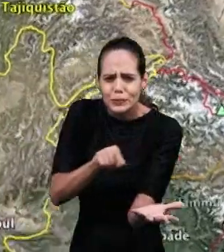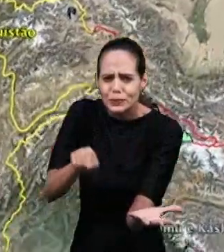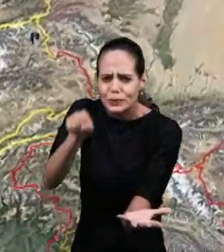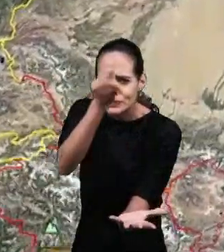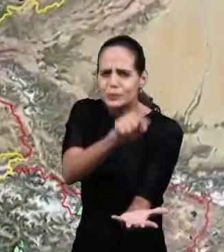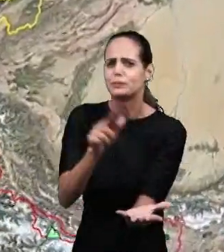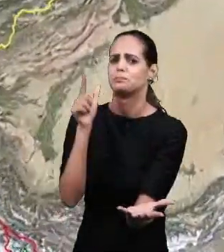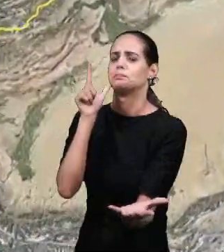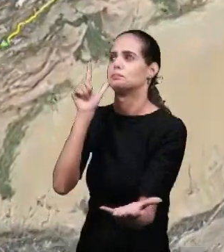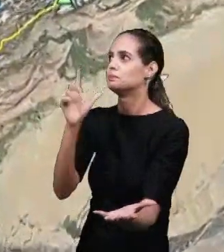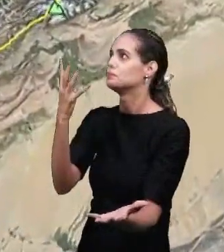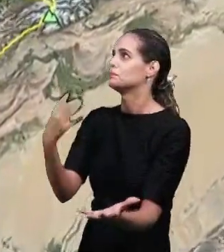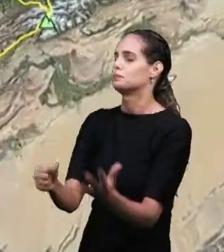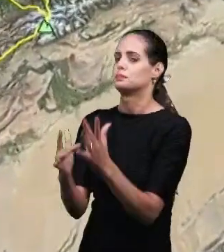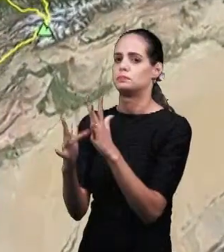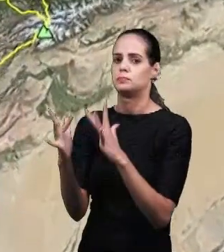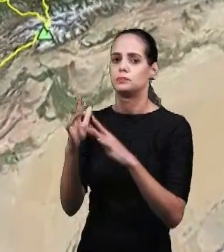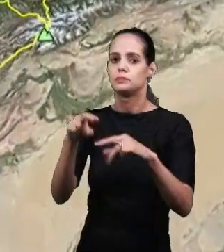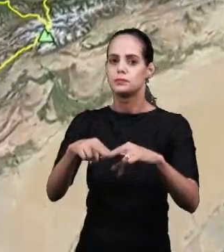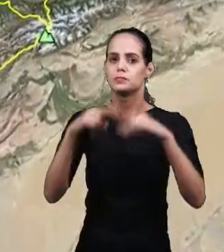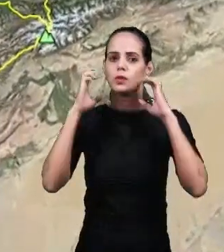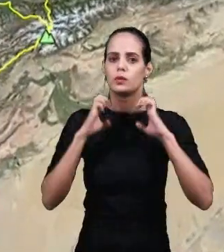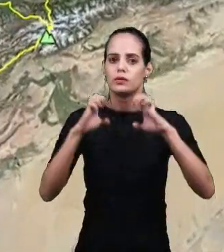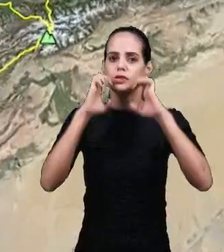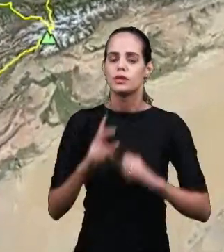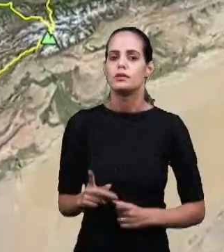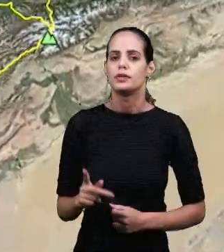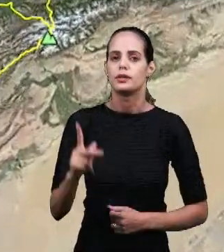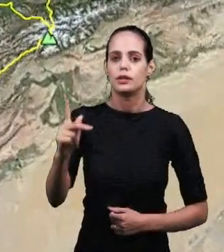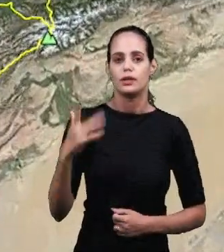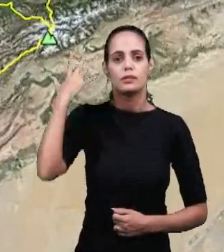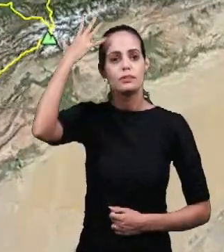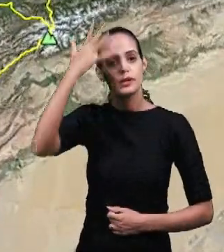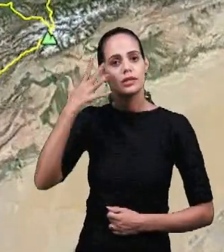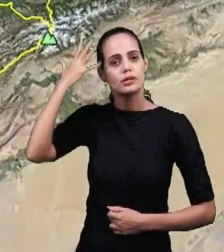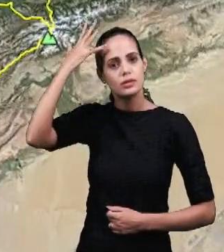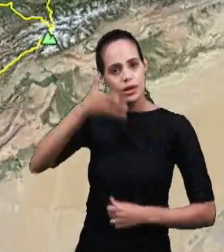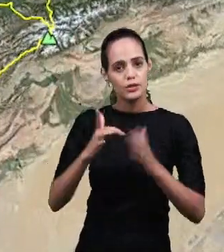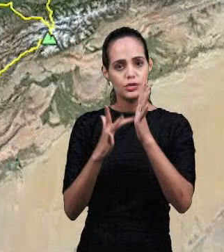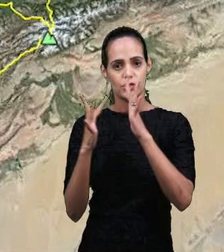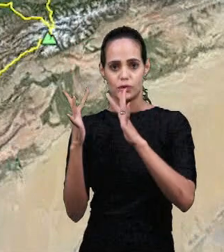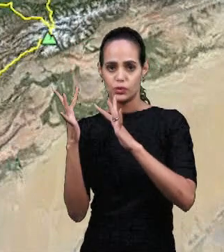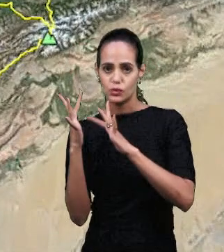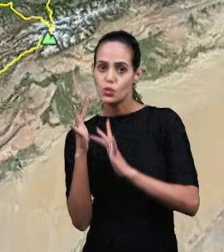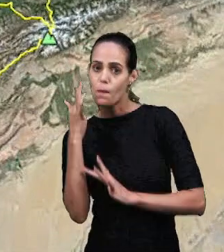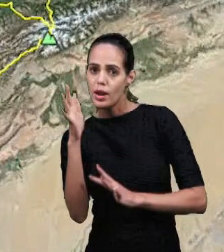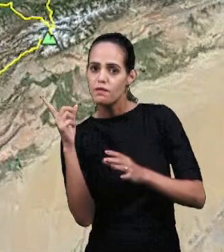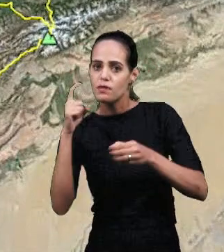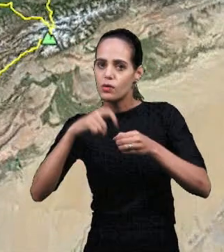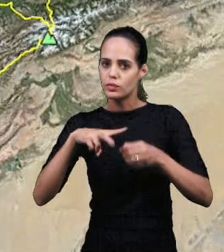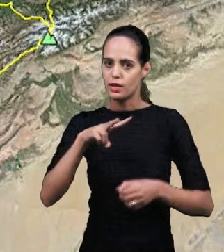par l'évangile éternel et par le message du retour imminent du Seigneur Jésus.